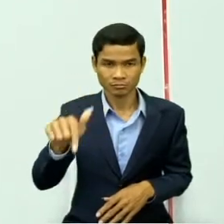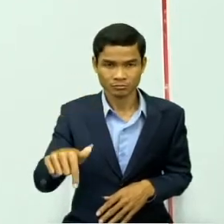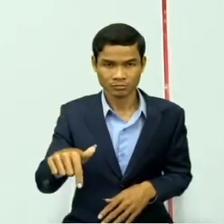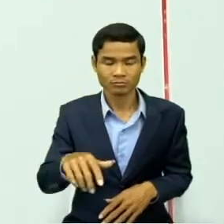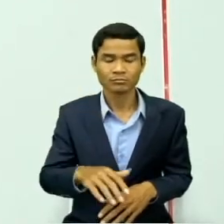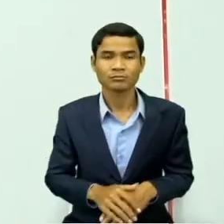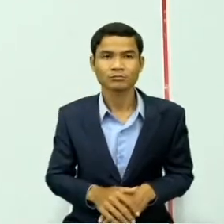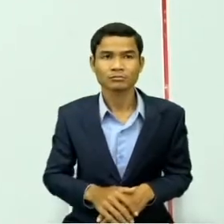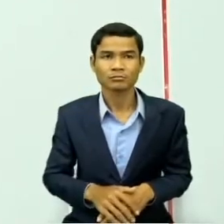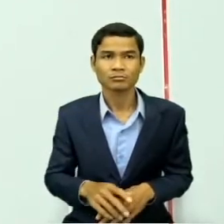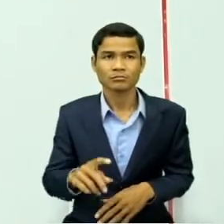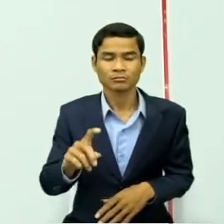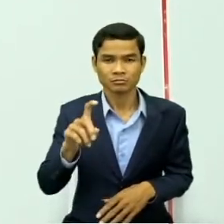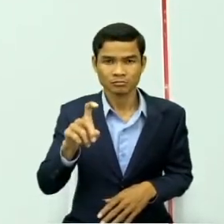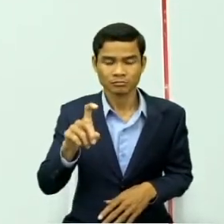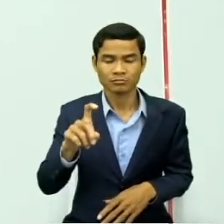chờ